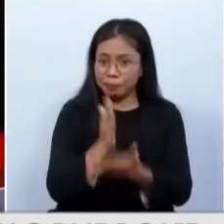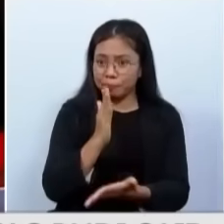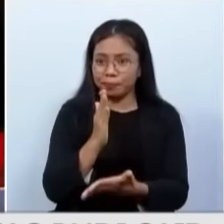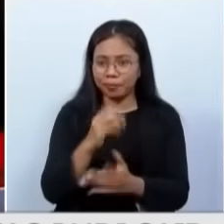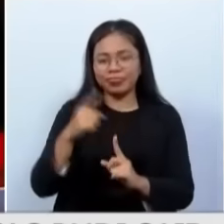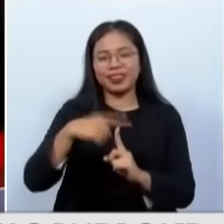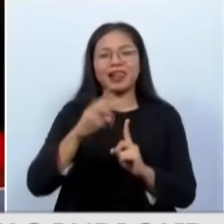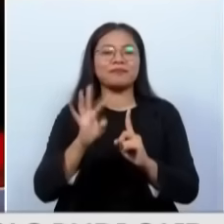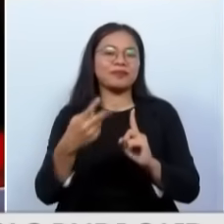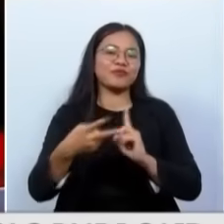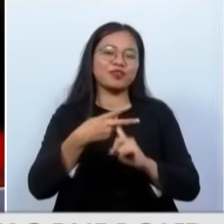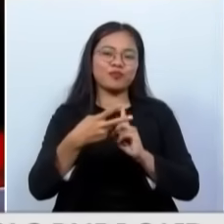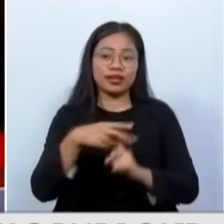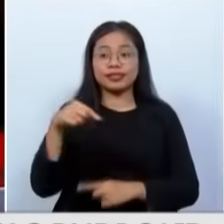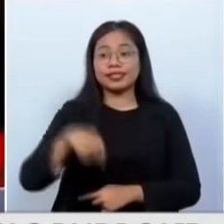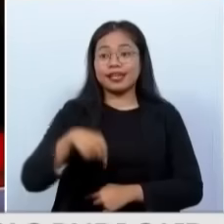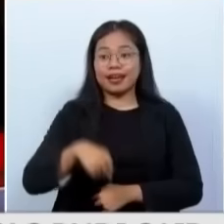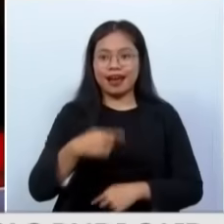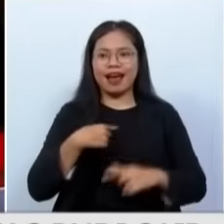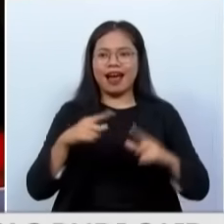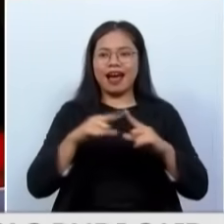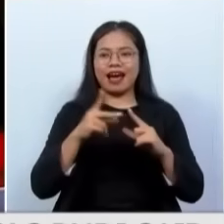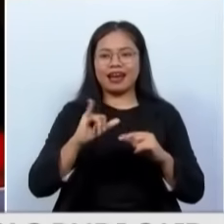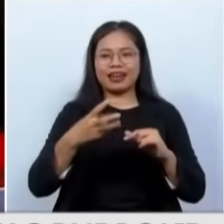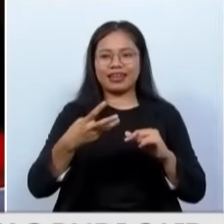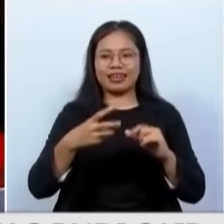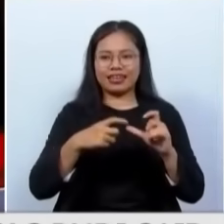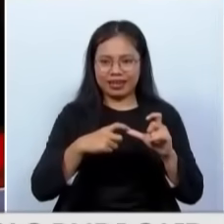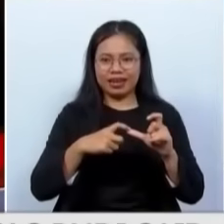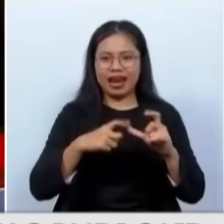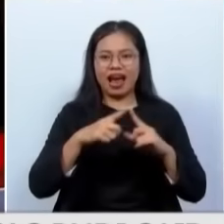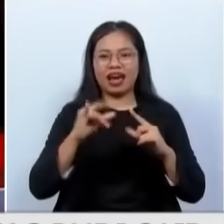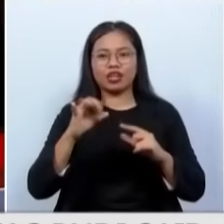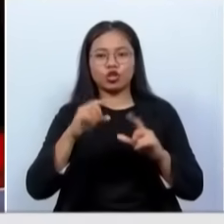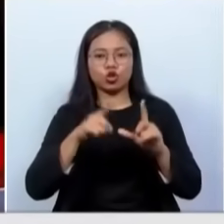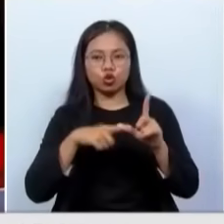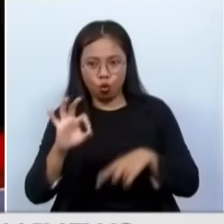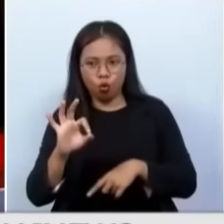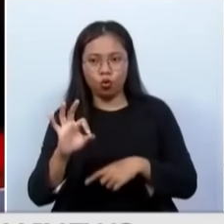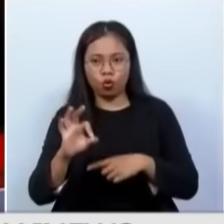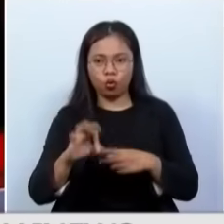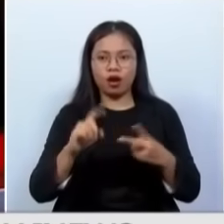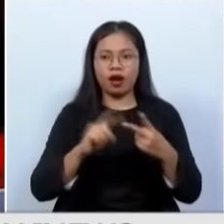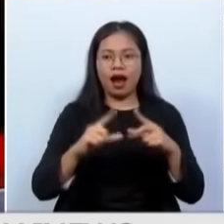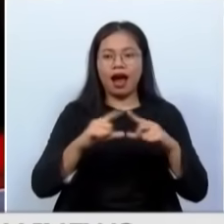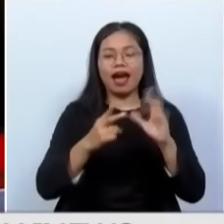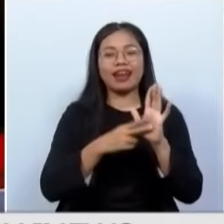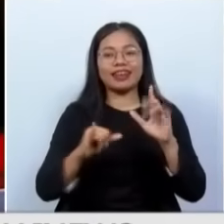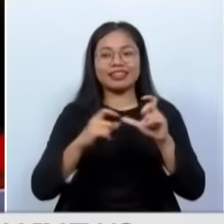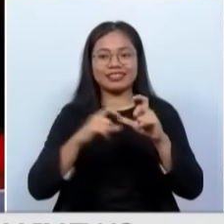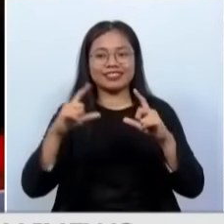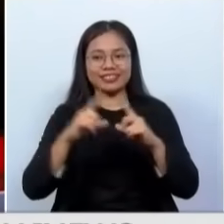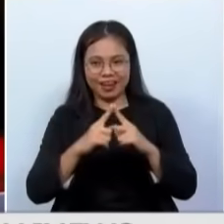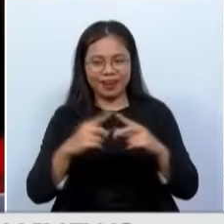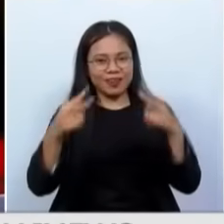tetap acara kita malam hari ini saya Saya mengucapkan terima kasih atas kebersamaan anda S